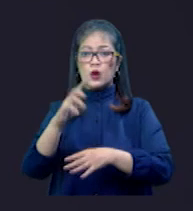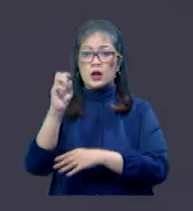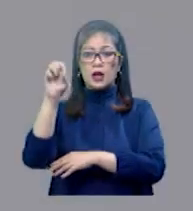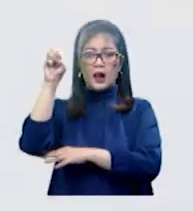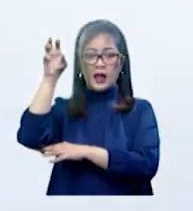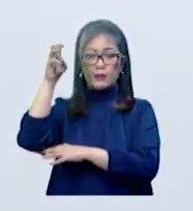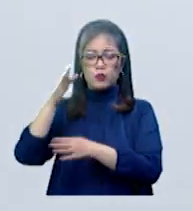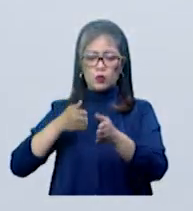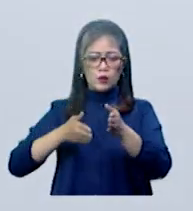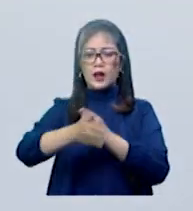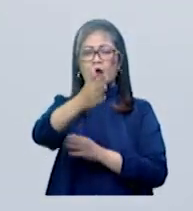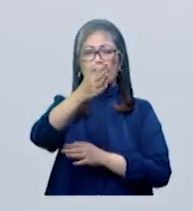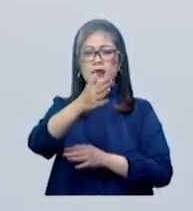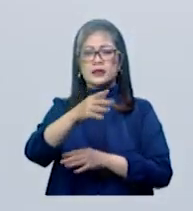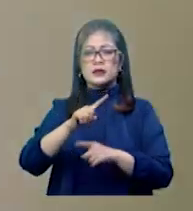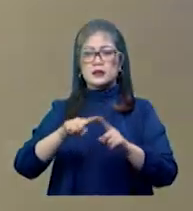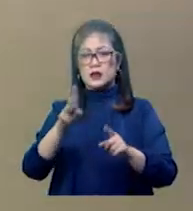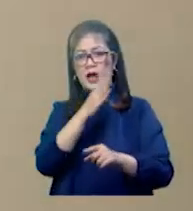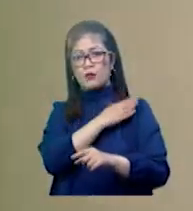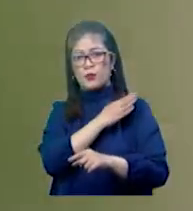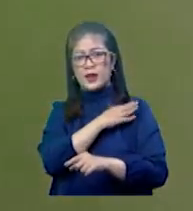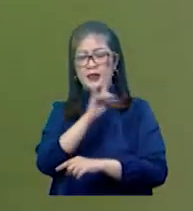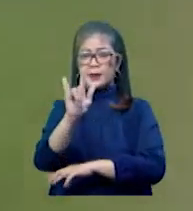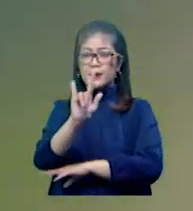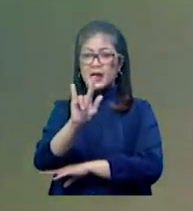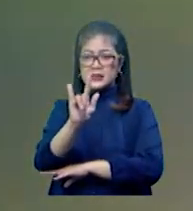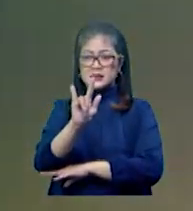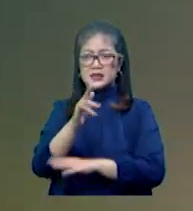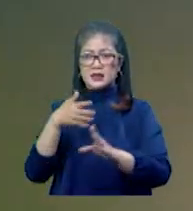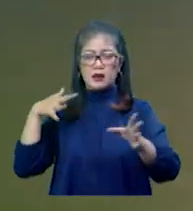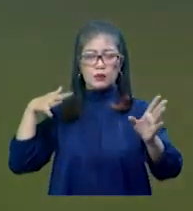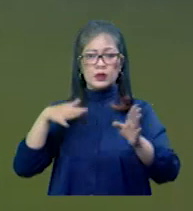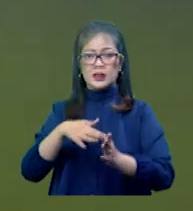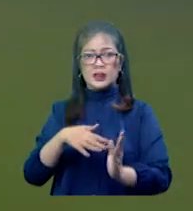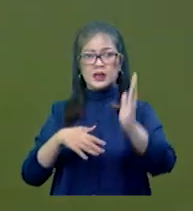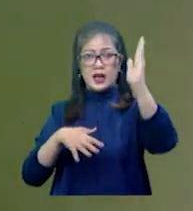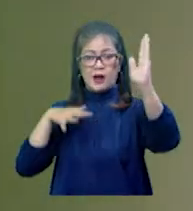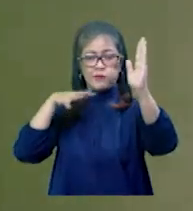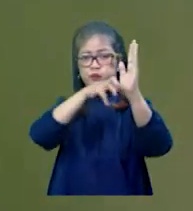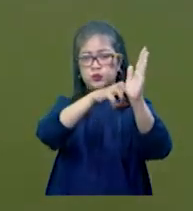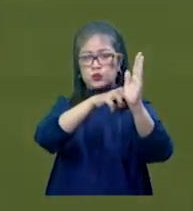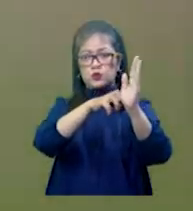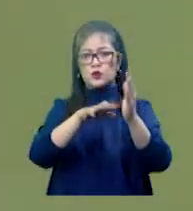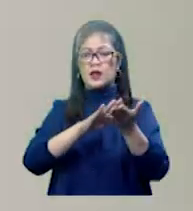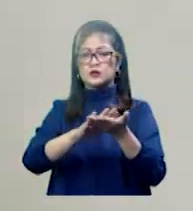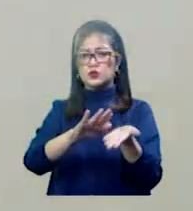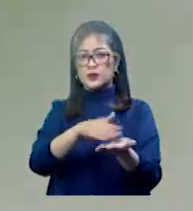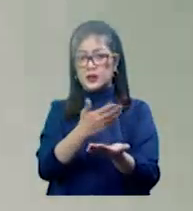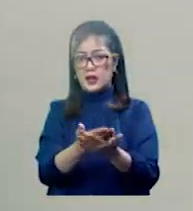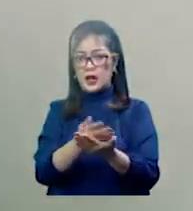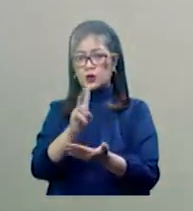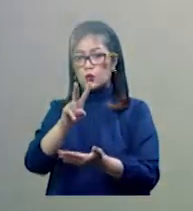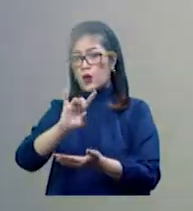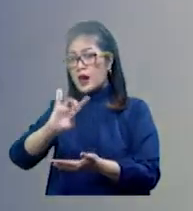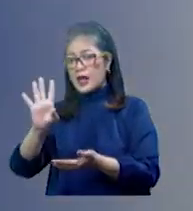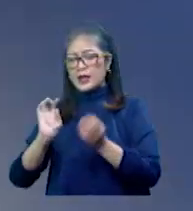Utara, Kabupaten Bekasi, Jawa Barat. Kerasnya benturan mengakibatkan seorang pelajar tewas di lokasi. Sementara dua pelajar lainnya terluka